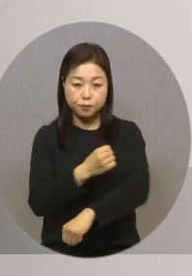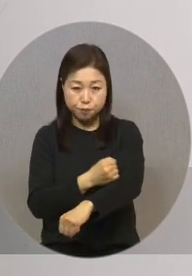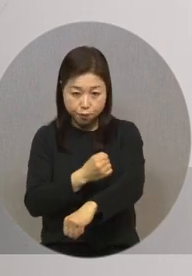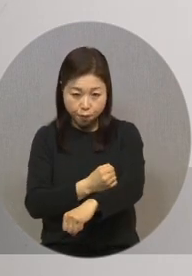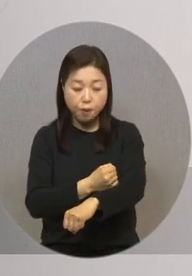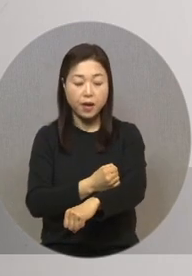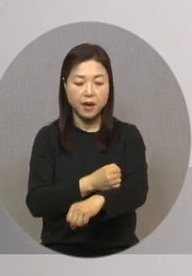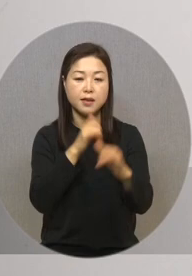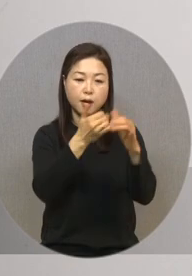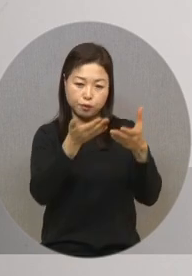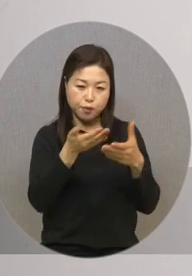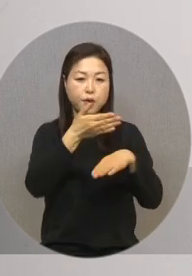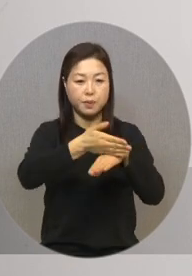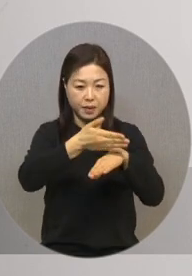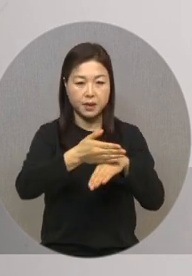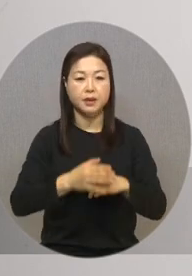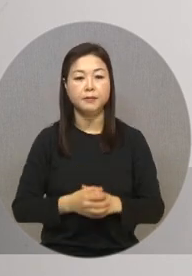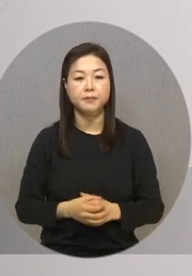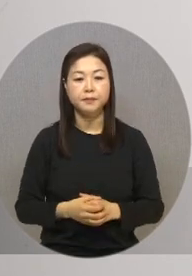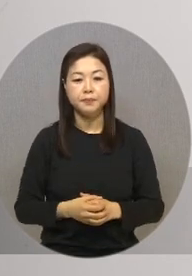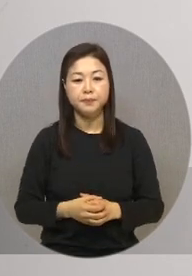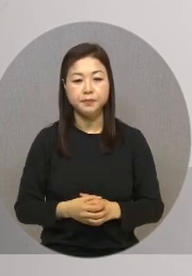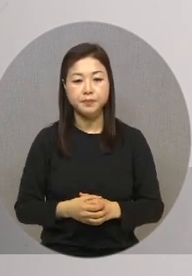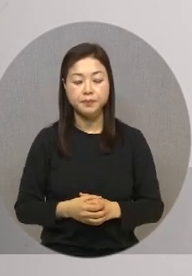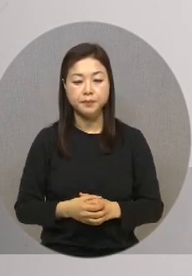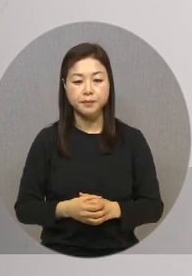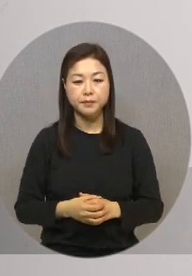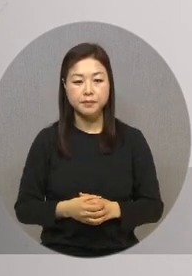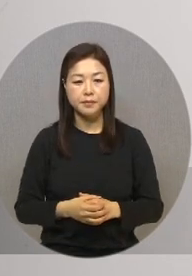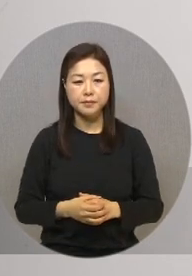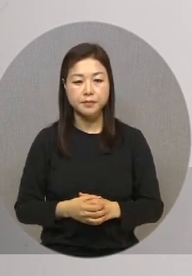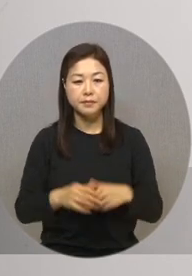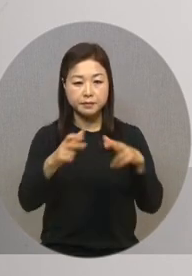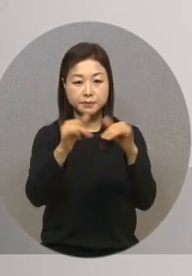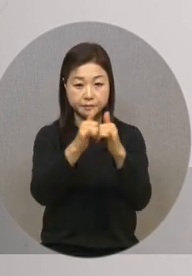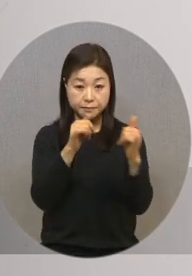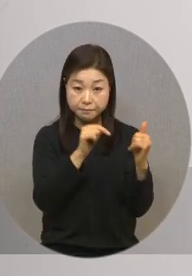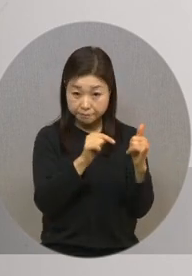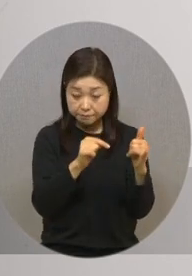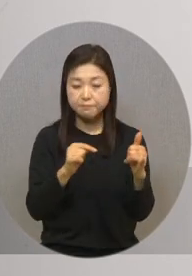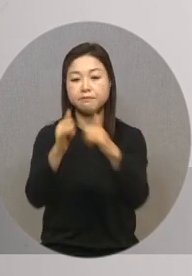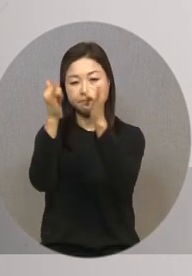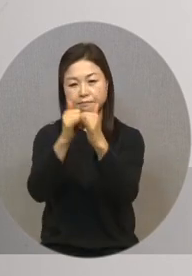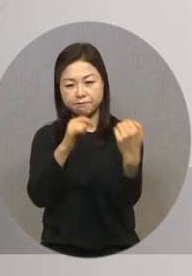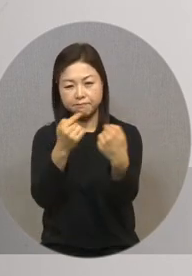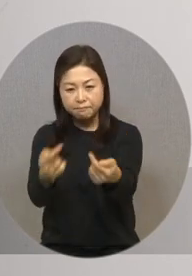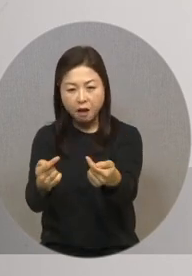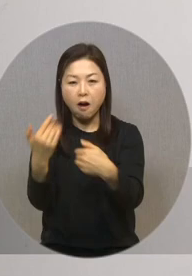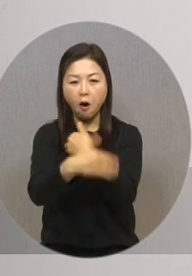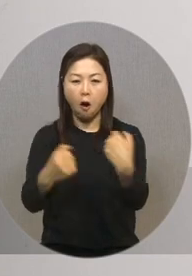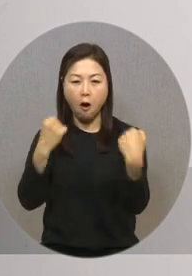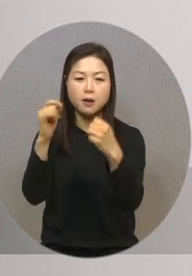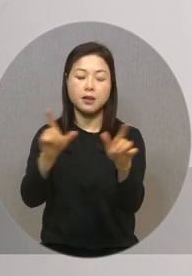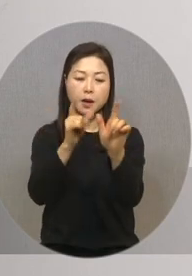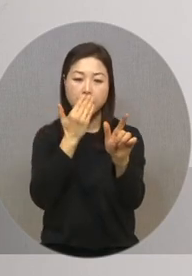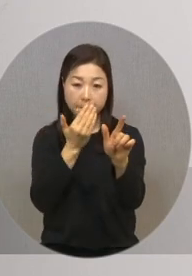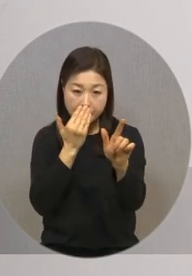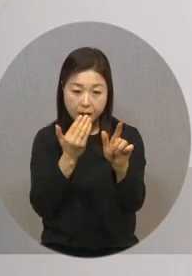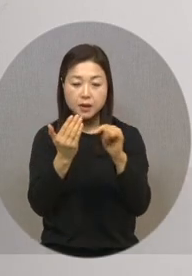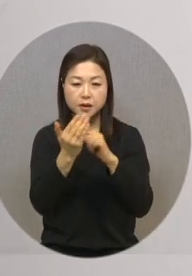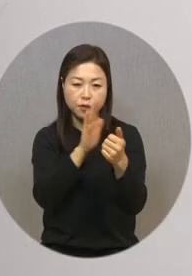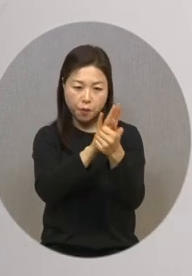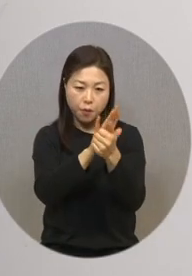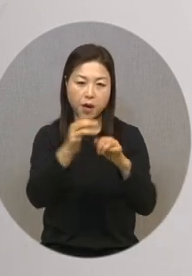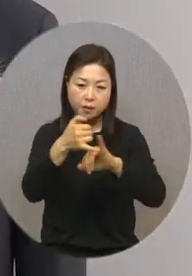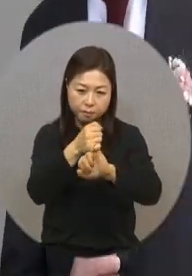보답이라고 생각하고요. 앞으로 더 열심히 장애인들이 더 우리 사회에서 건강한 삶을 살 수 있도록 더 열심히 최선을 다하도록